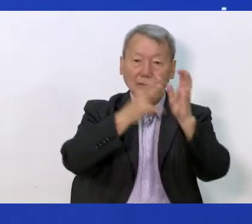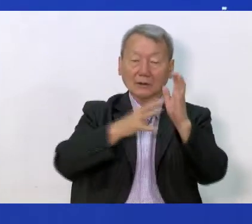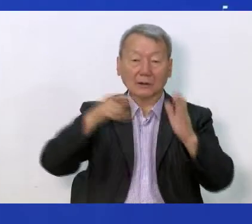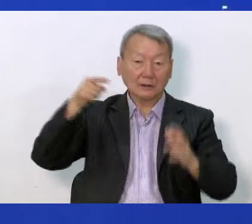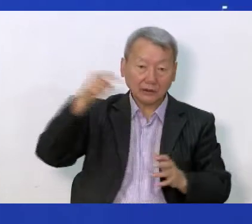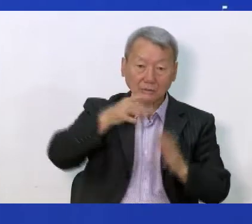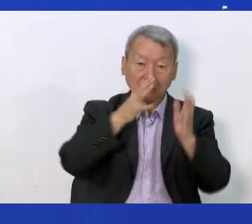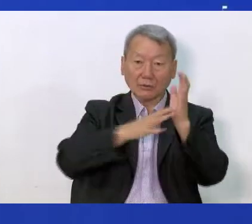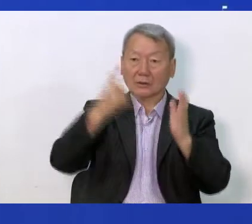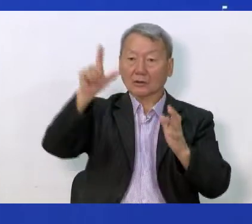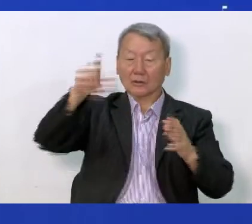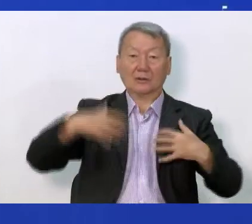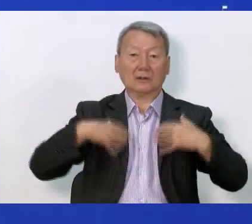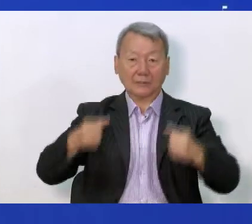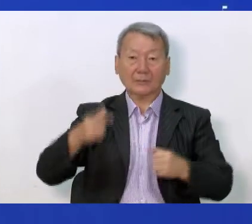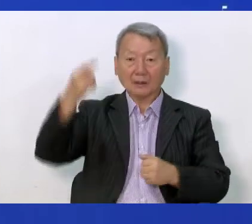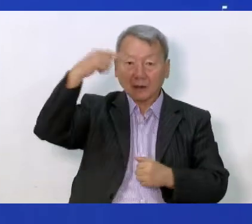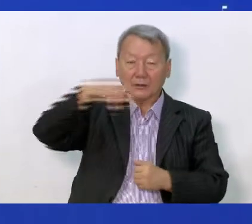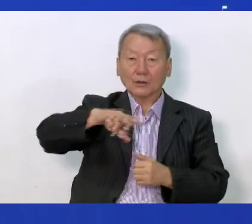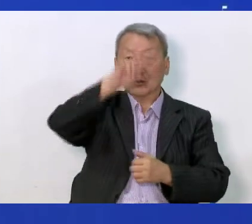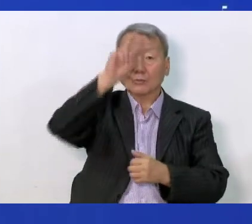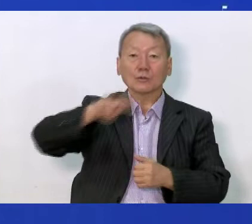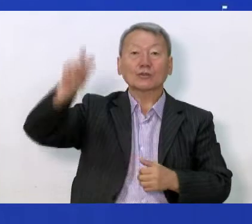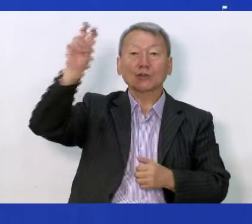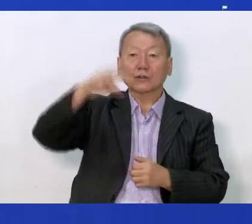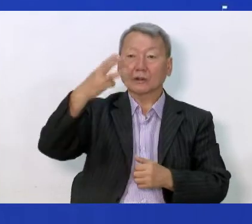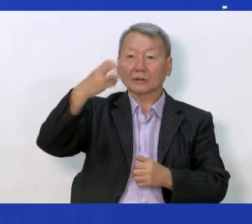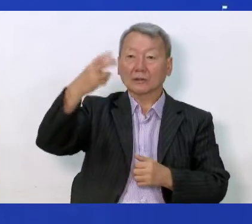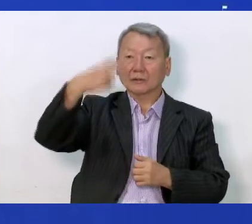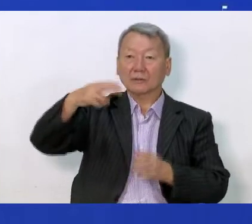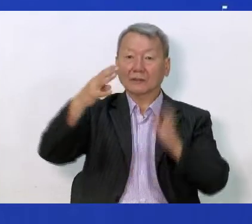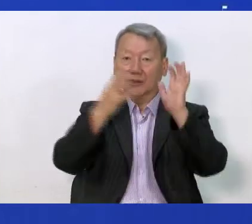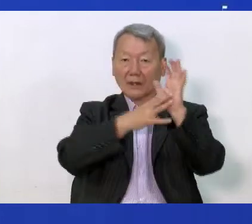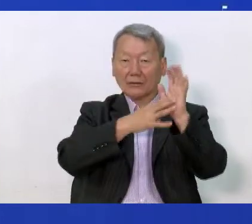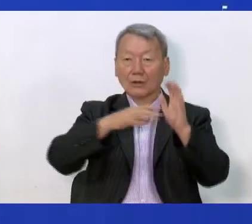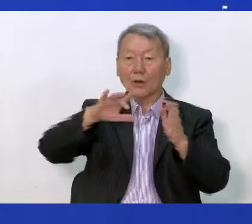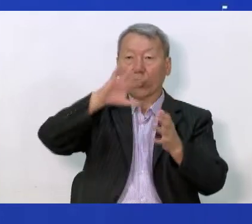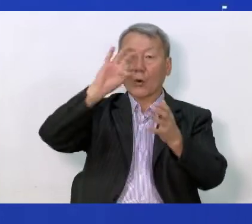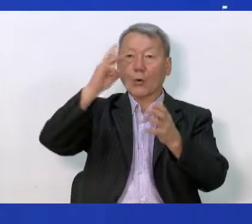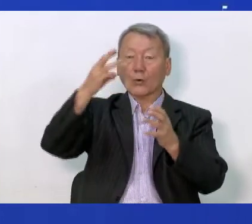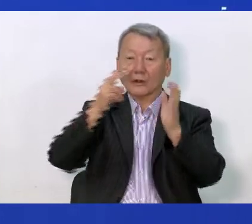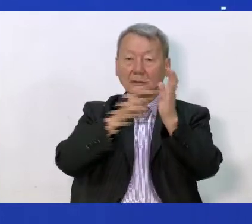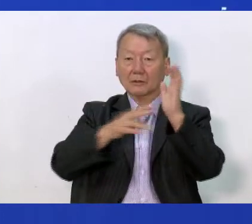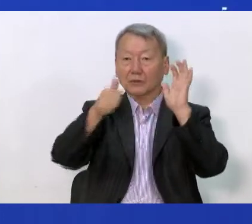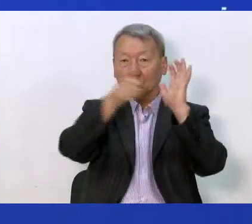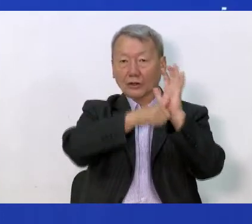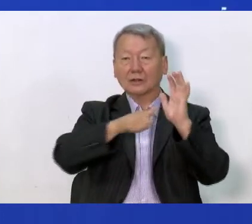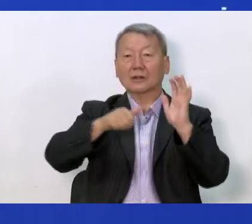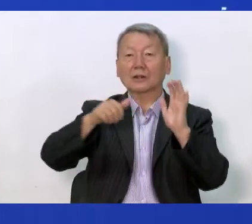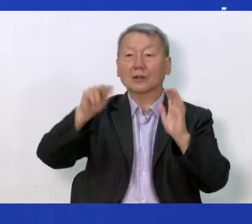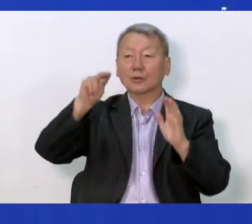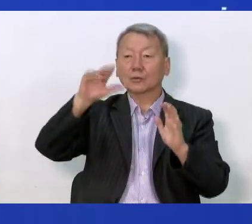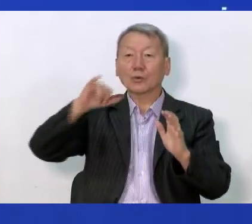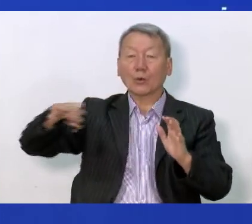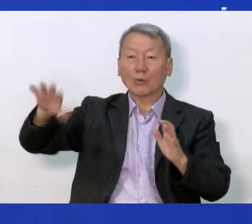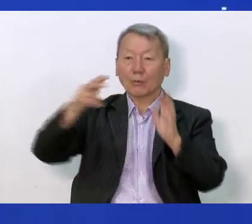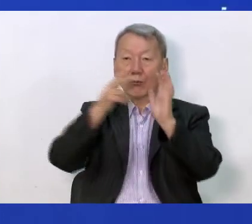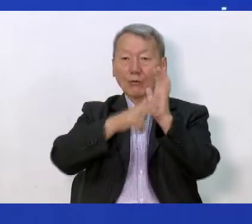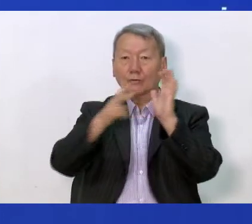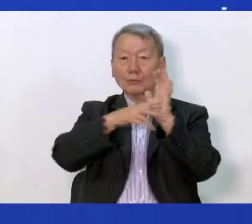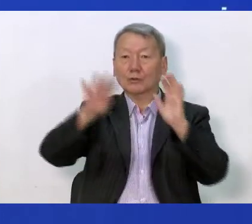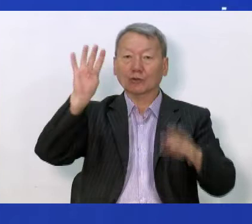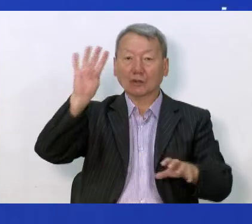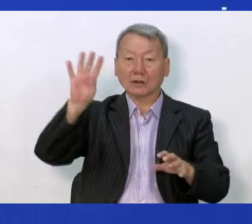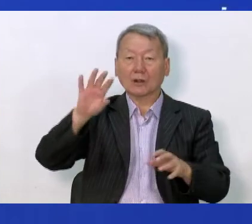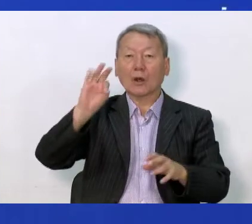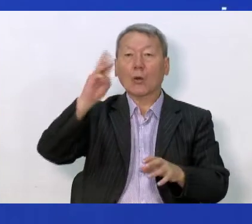1091 пациент. Из них в городе Бишкек 329, в городе Ош 76, в Чуйской области